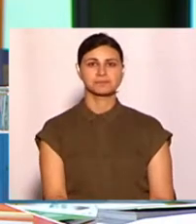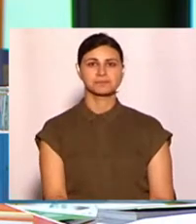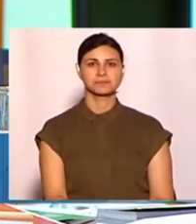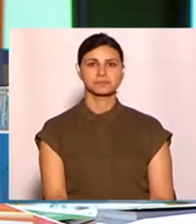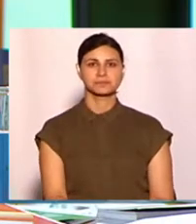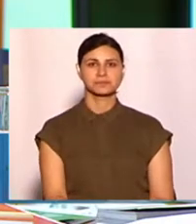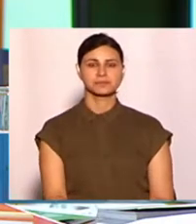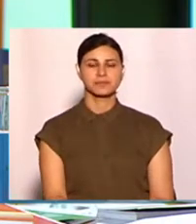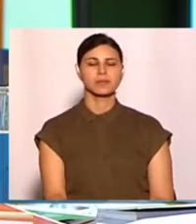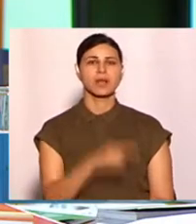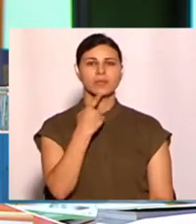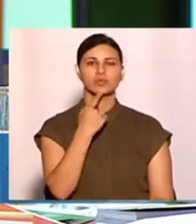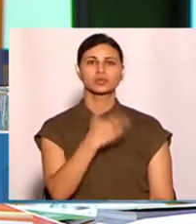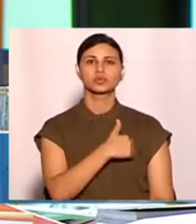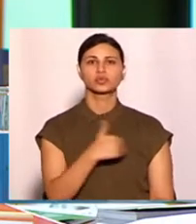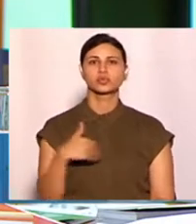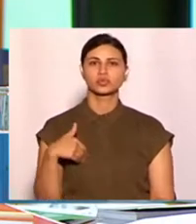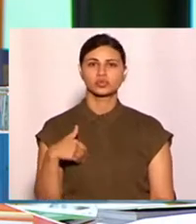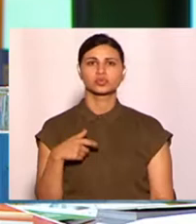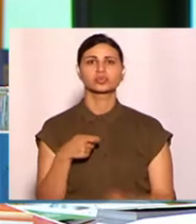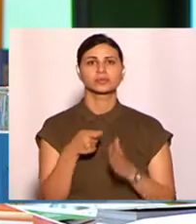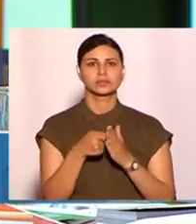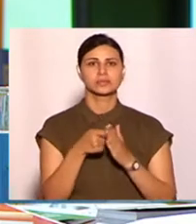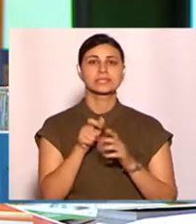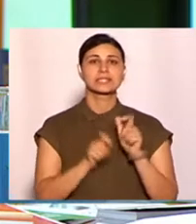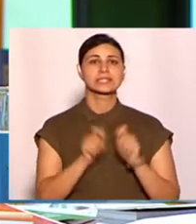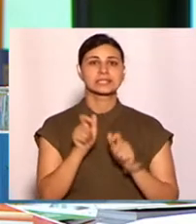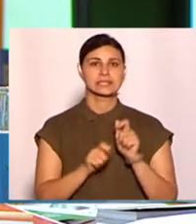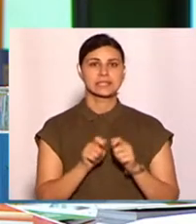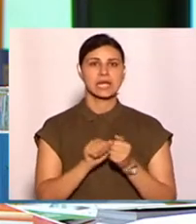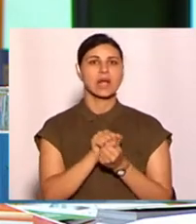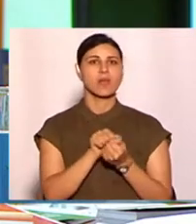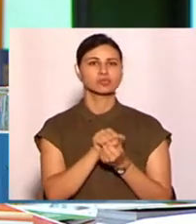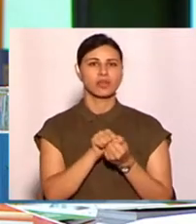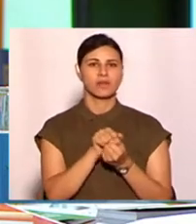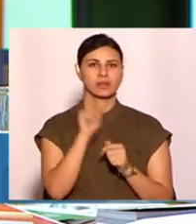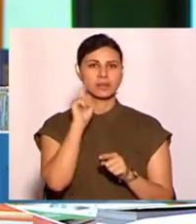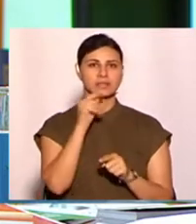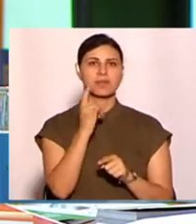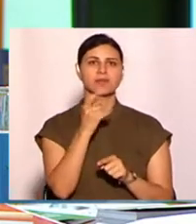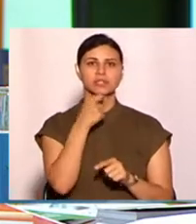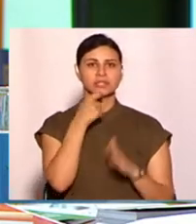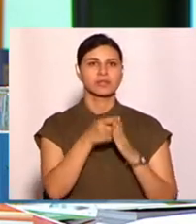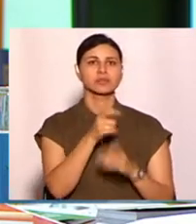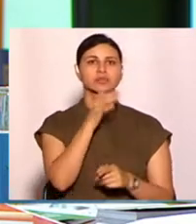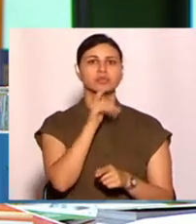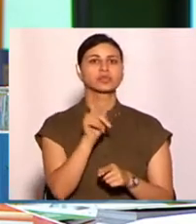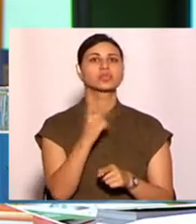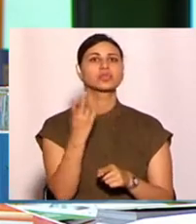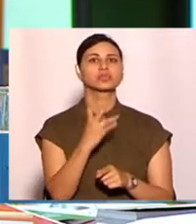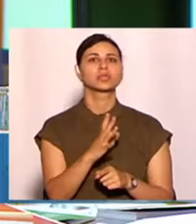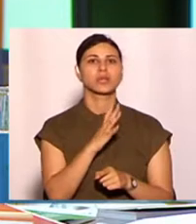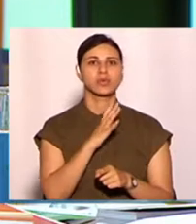შეკითხვისთვის. ანუ ძუძუს ფუნქცია რძის გამომუშავება, ხო, ასეთ შემთხვევაში ბავშვების კვების დროს გულისხმობს იმასაც, რომ უნდა